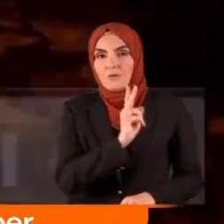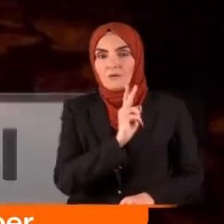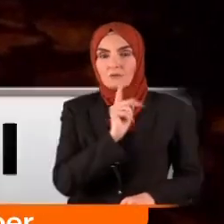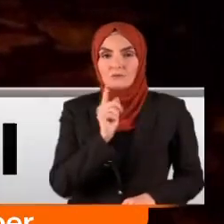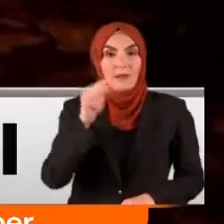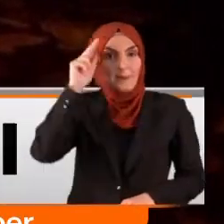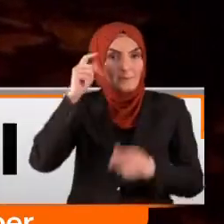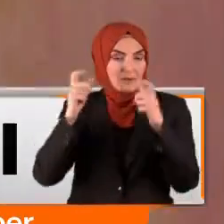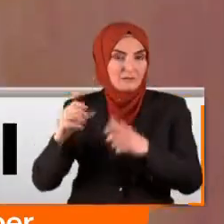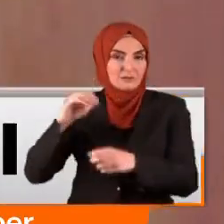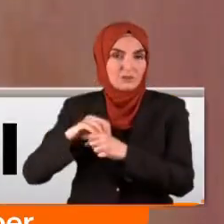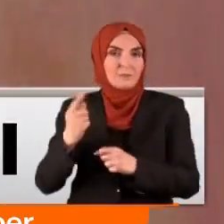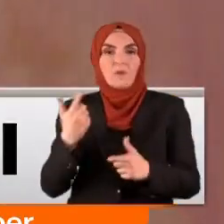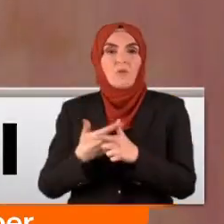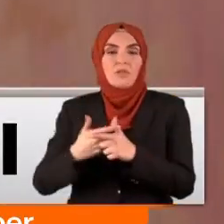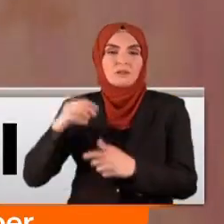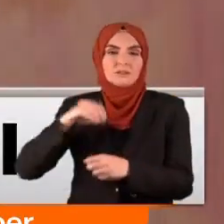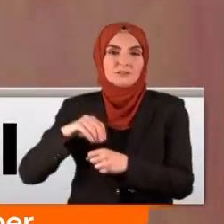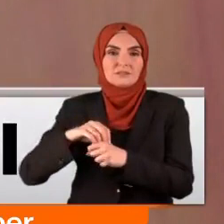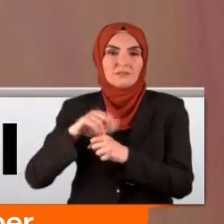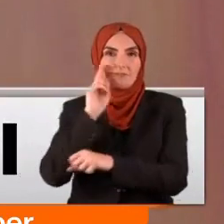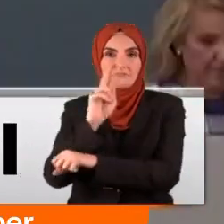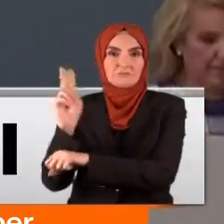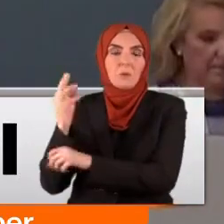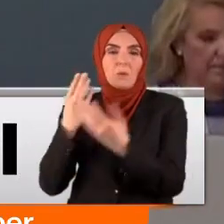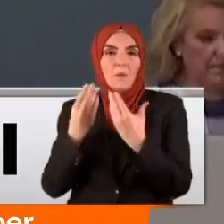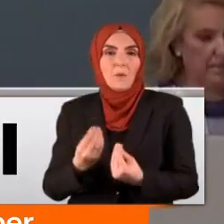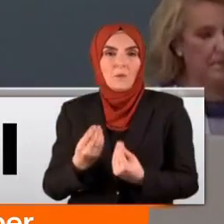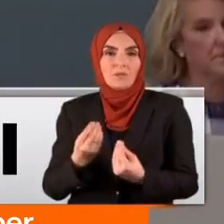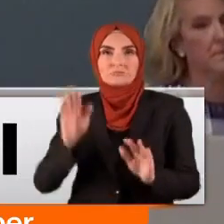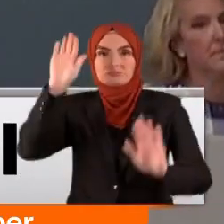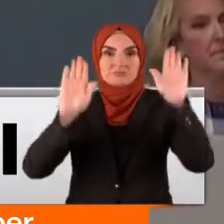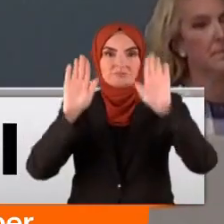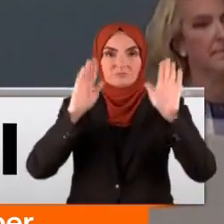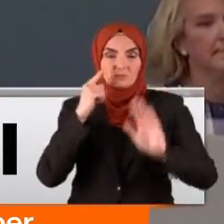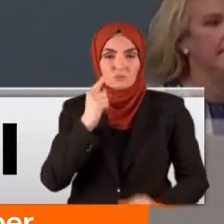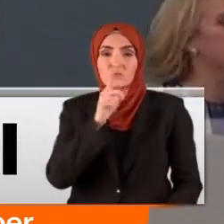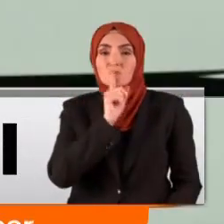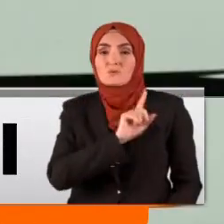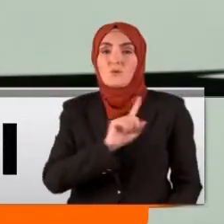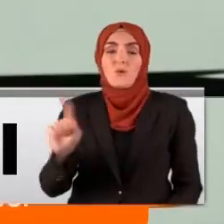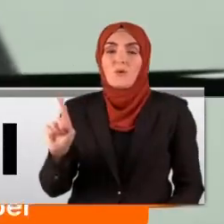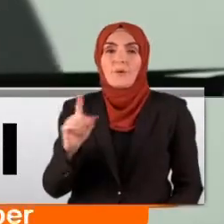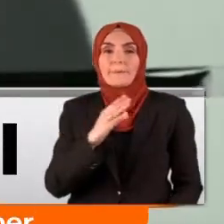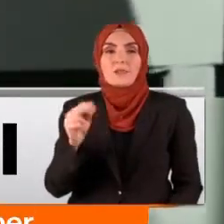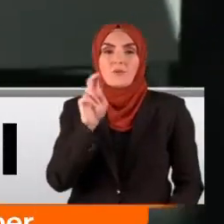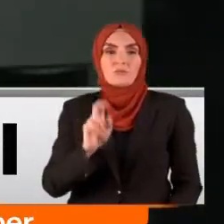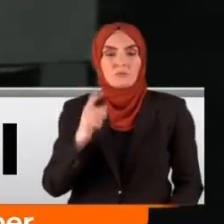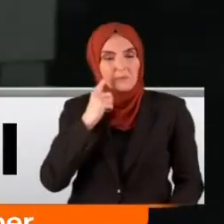sergilenen eserleri açık artırmada 110 milyon dolara satıldı. 18 million dollars. at $18 million.